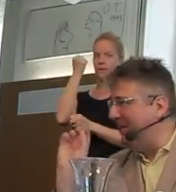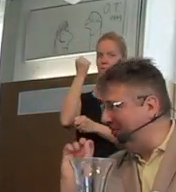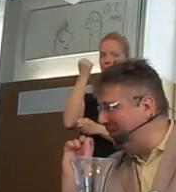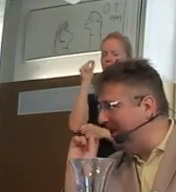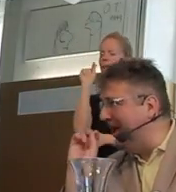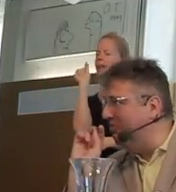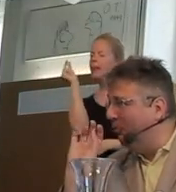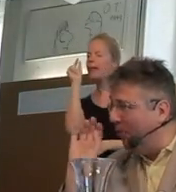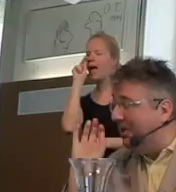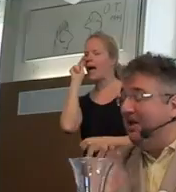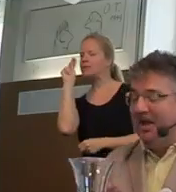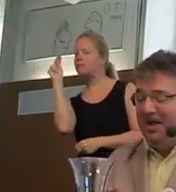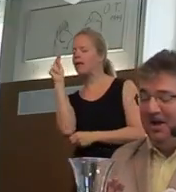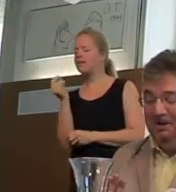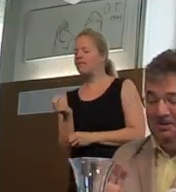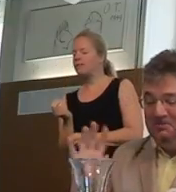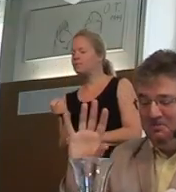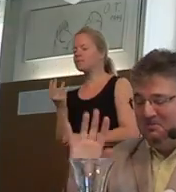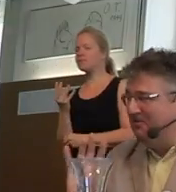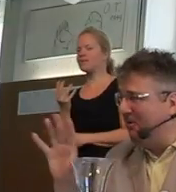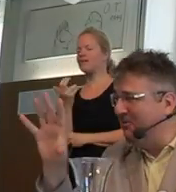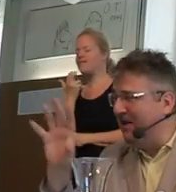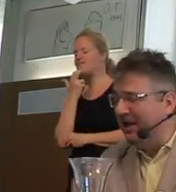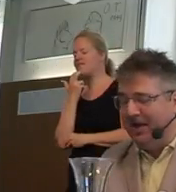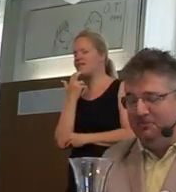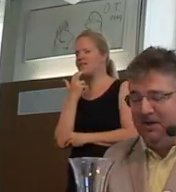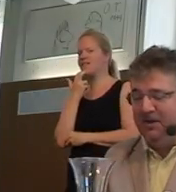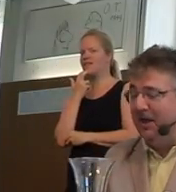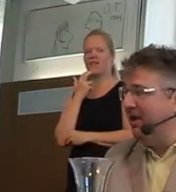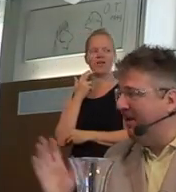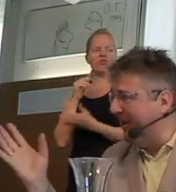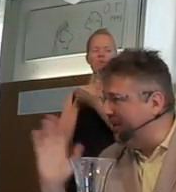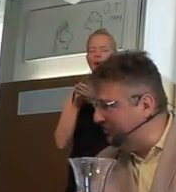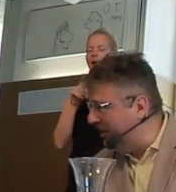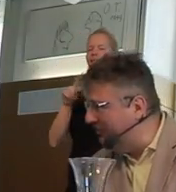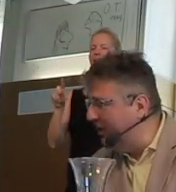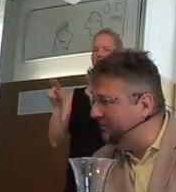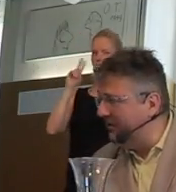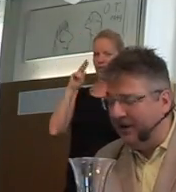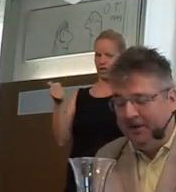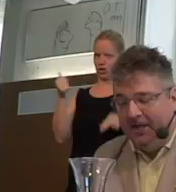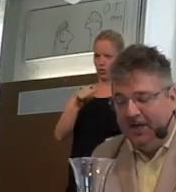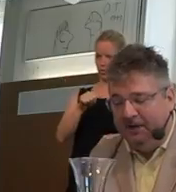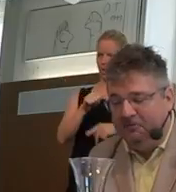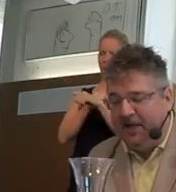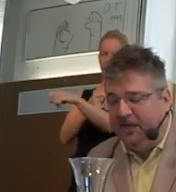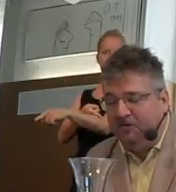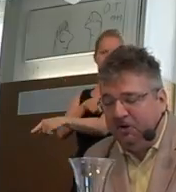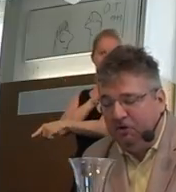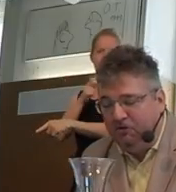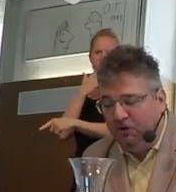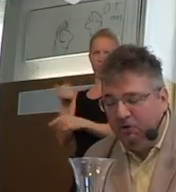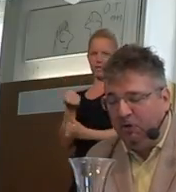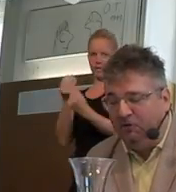kleinen Aspekt noch hineinmogeln, damit wir auch ein bisschen andere Aspekte haben. Martin Lastetter wollte was sagen,